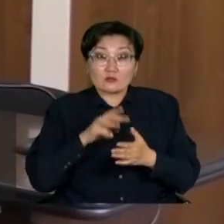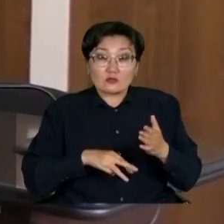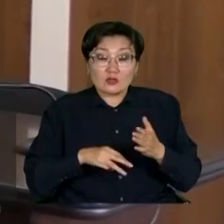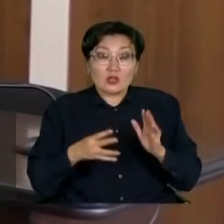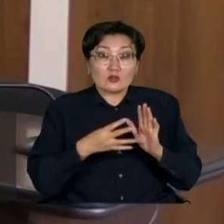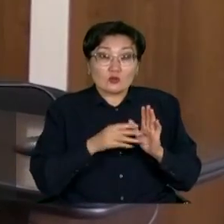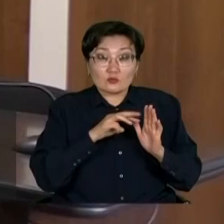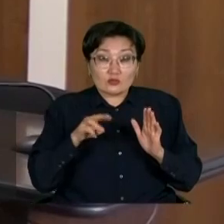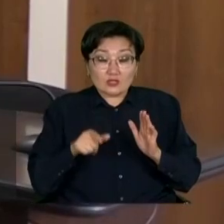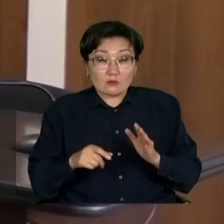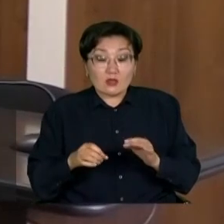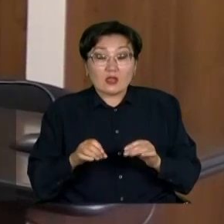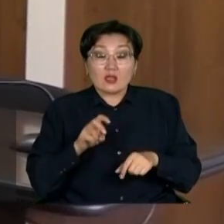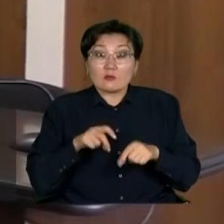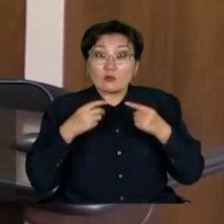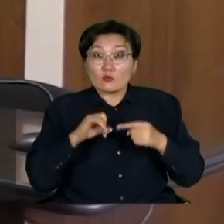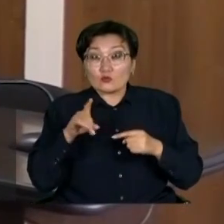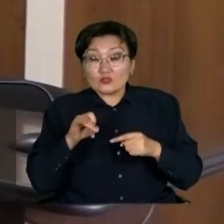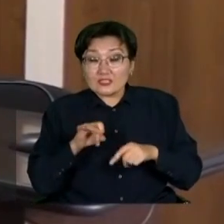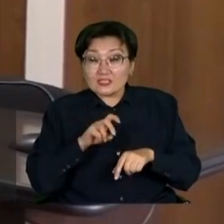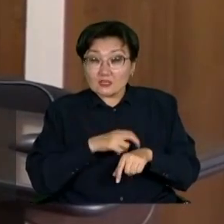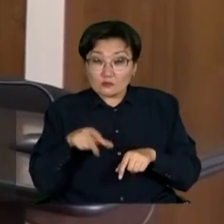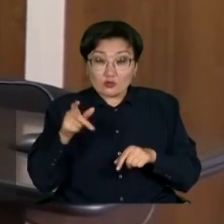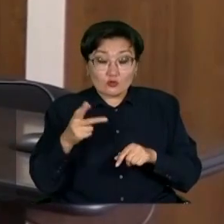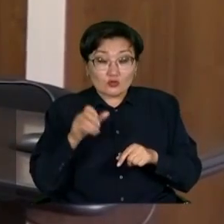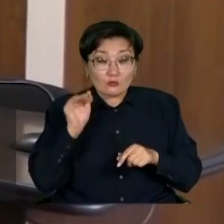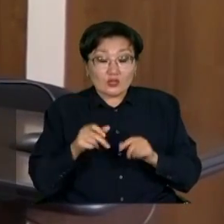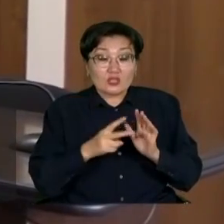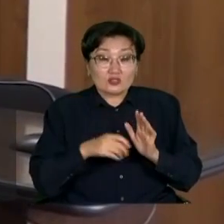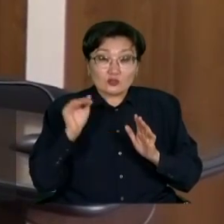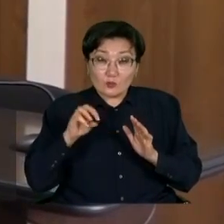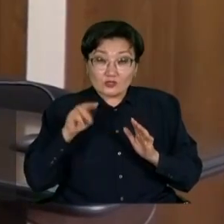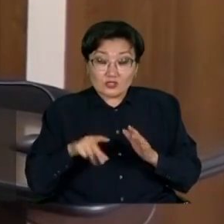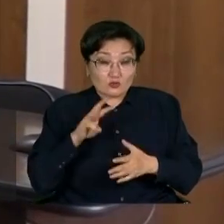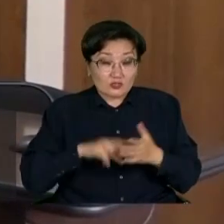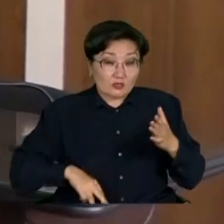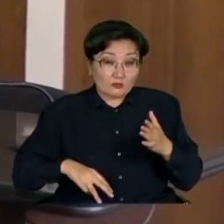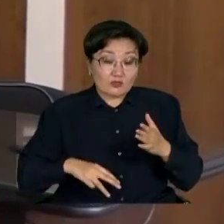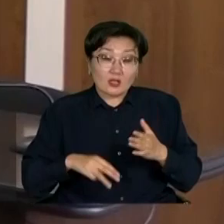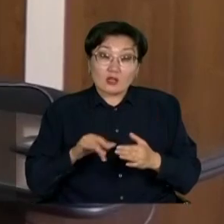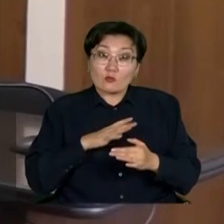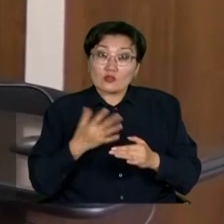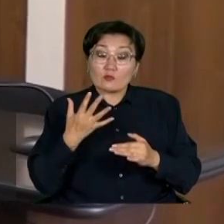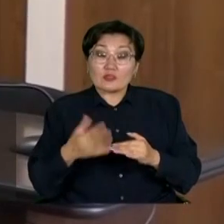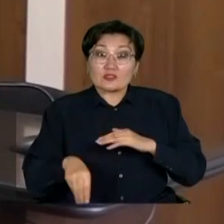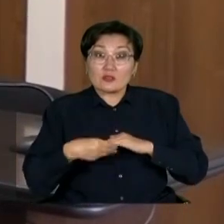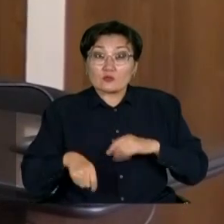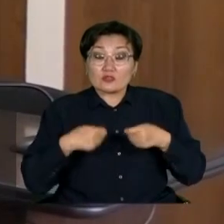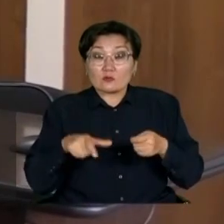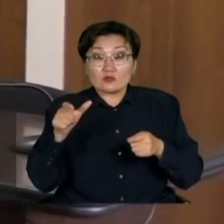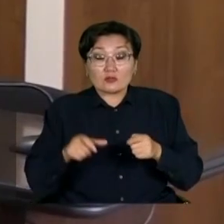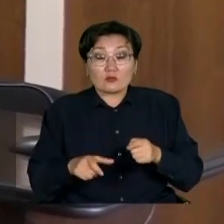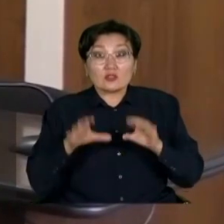айыппұл салуға, психиатр мен УЗИ дәрігерлері 300 мың мен 700 мың теңге айыппұл салуға, 5 пара берушіге қылмыстық